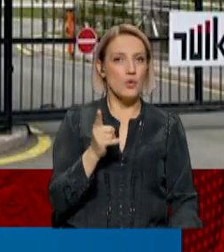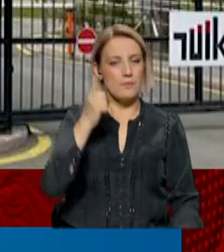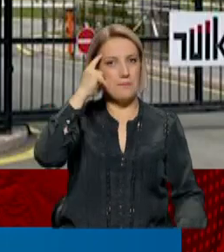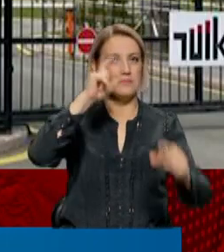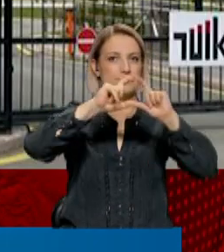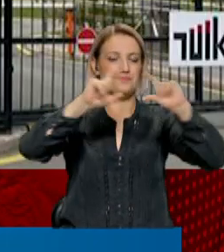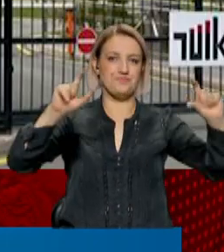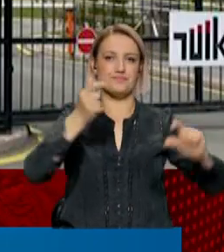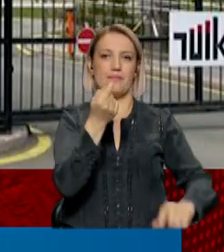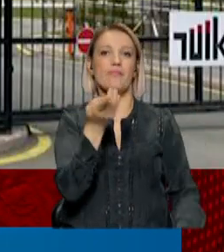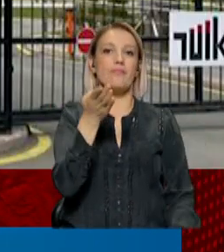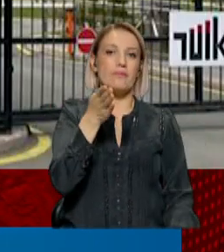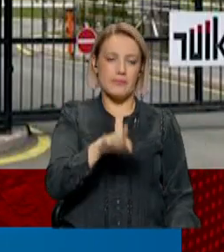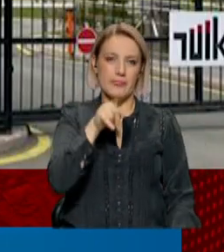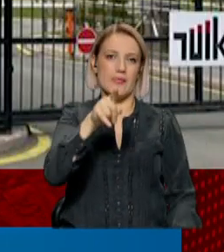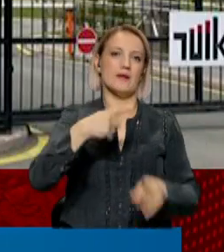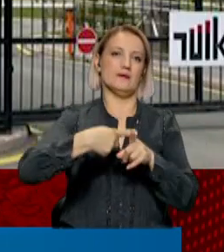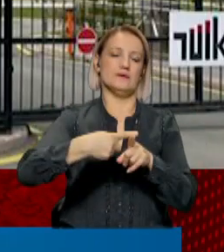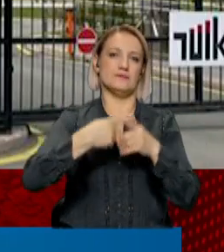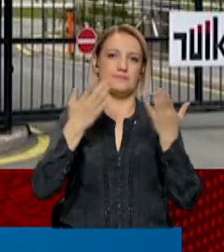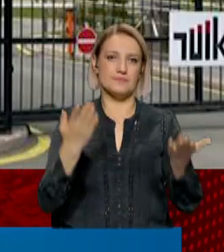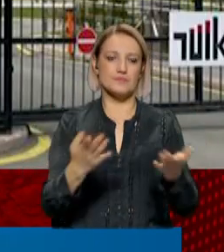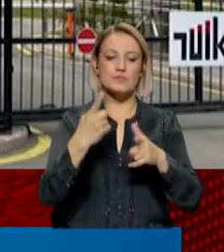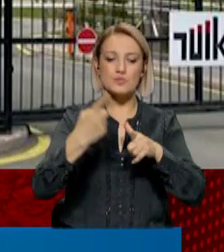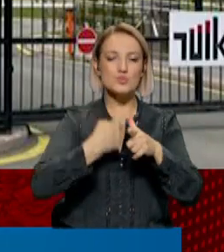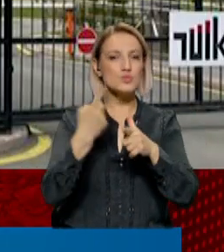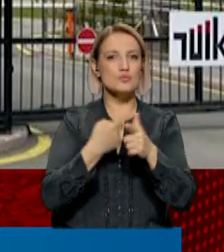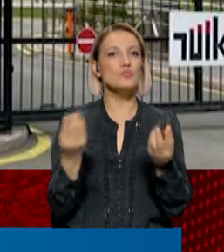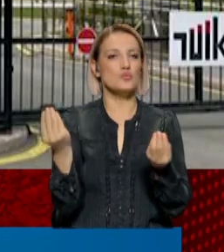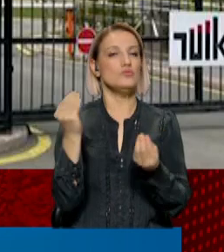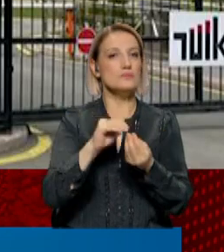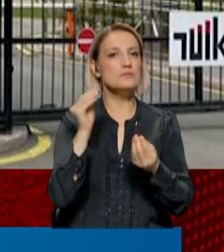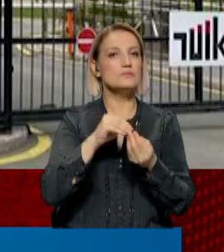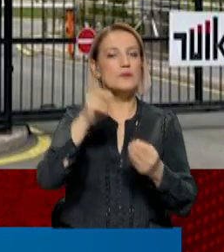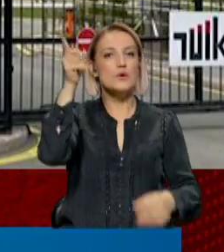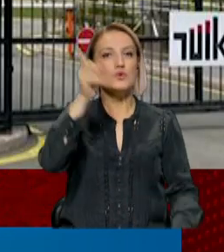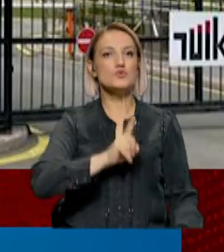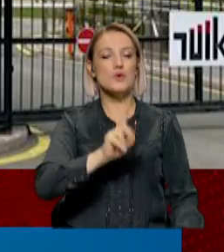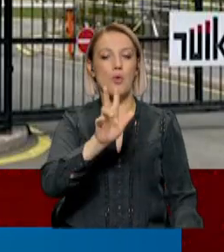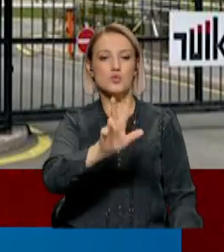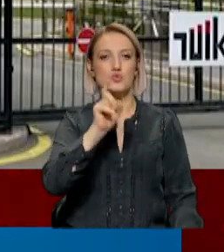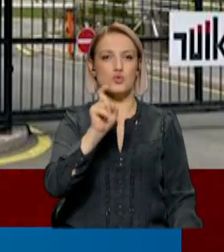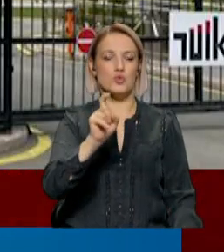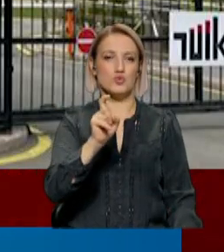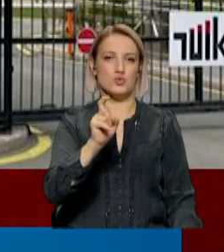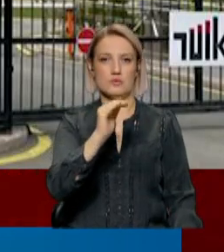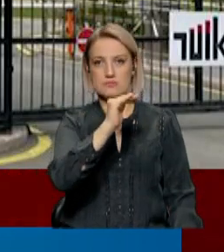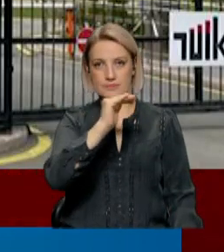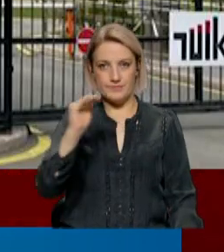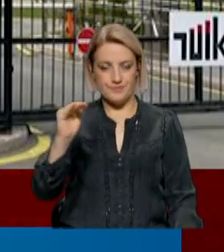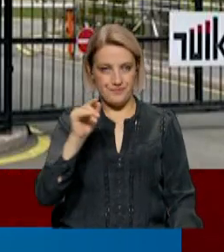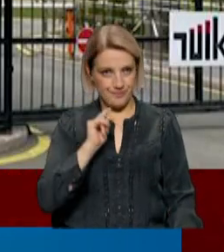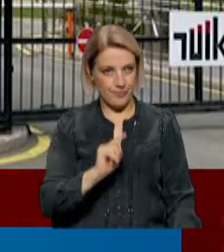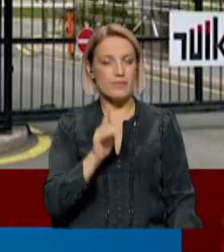haberini az sonra sizlerle de paylaşacağım. Kira artışı bu arada %39 seviyesinde, onu